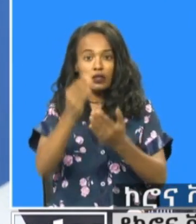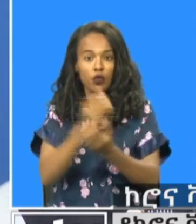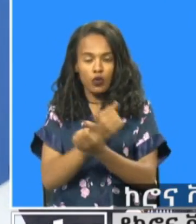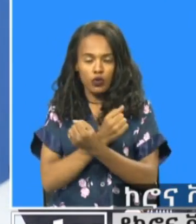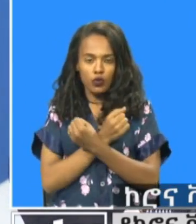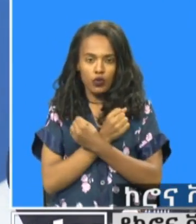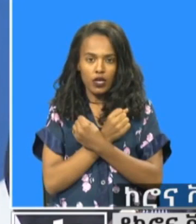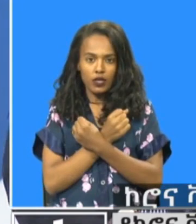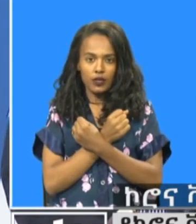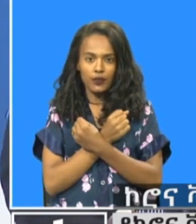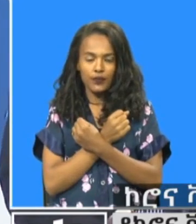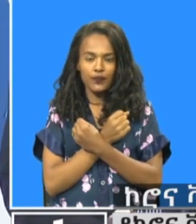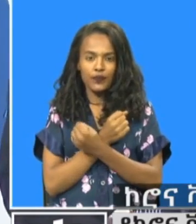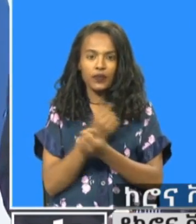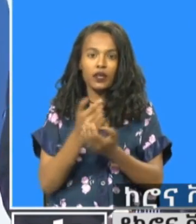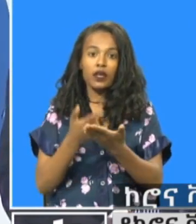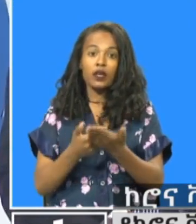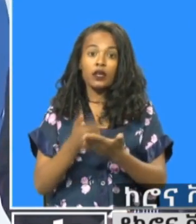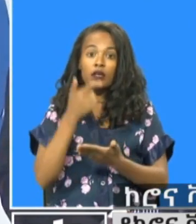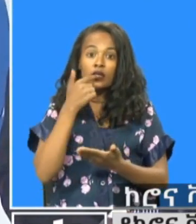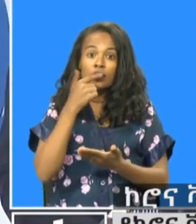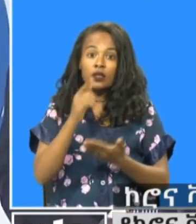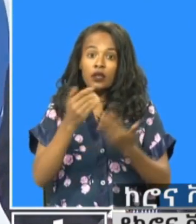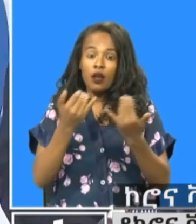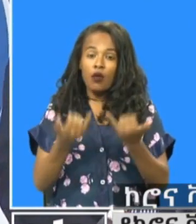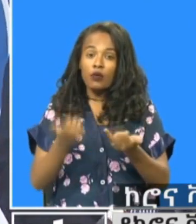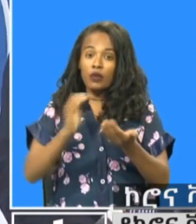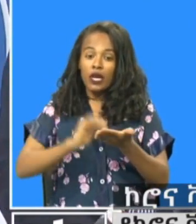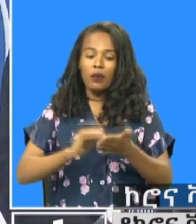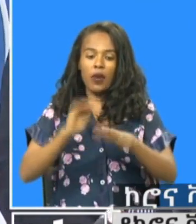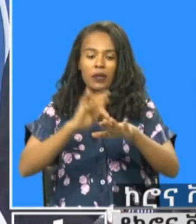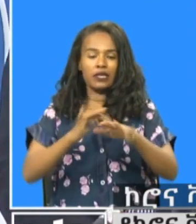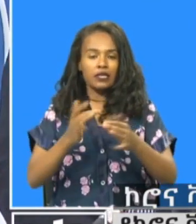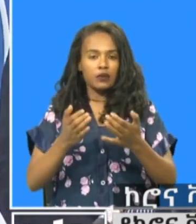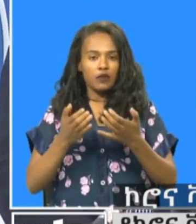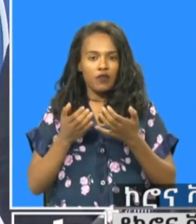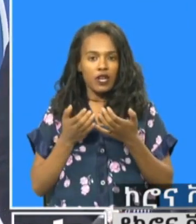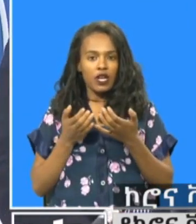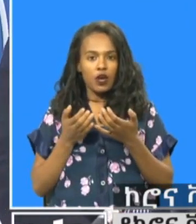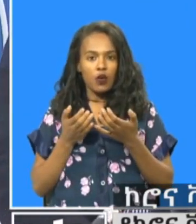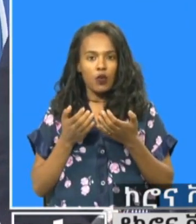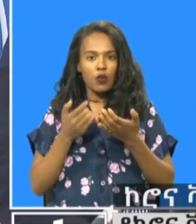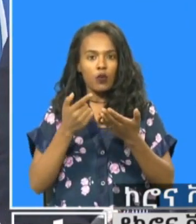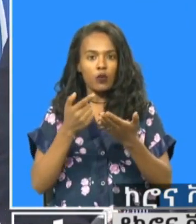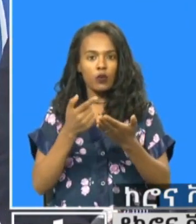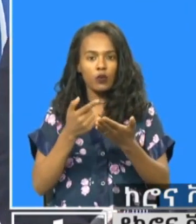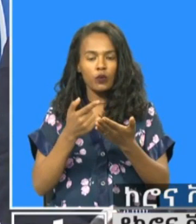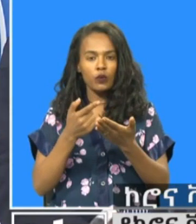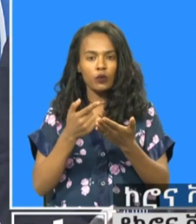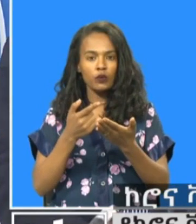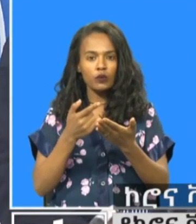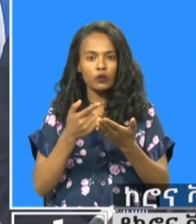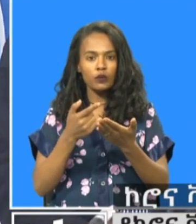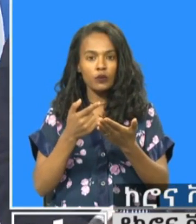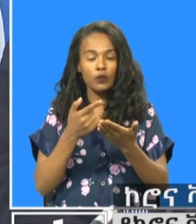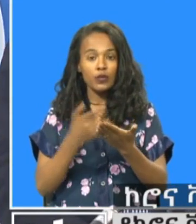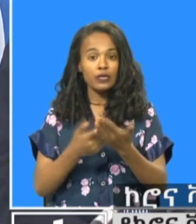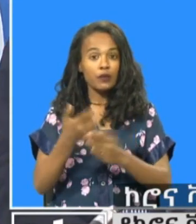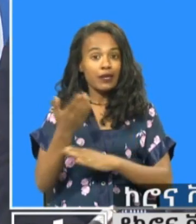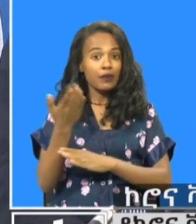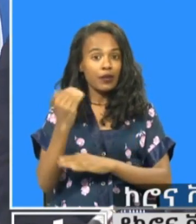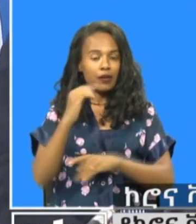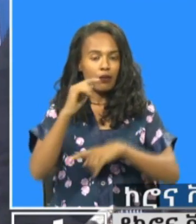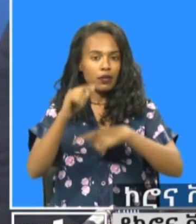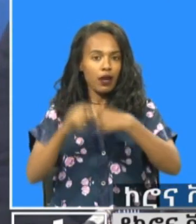እንወዳለን። ይሄን እንግዲህ ስንል አሁንም ደግሜ መጥቀስ የምፈልገው ይሄንን በዚህ